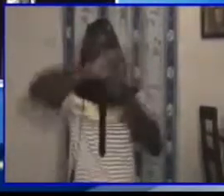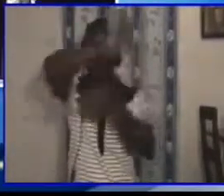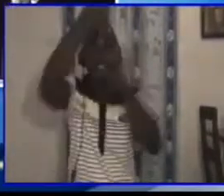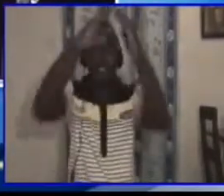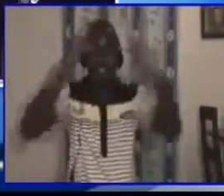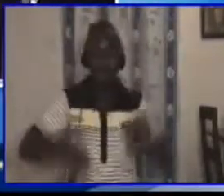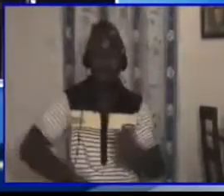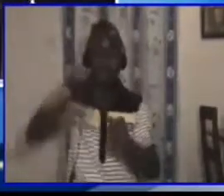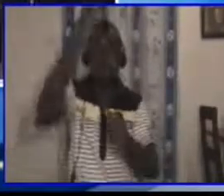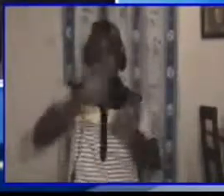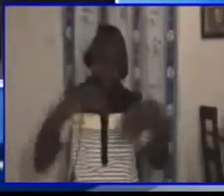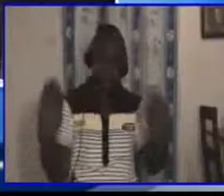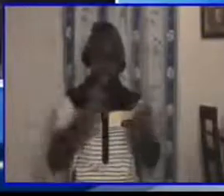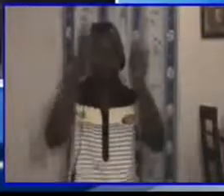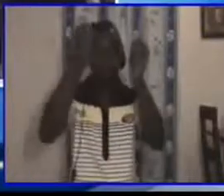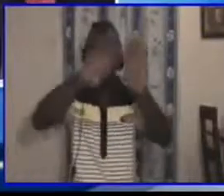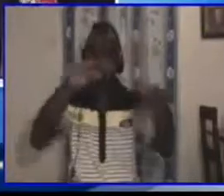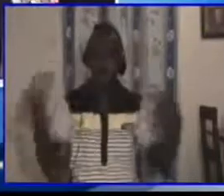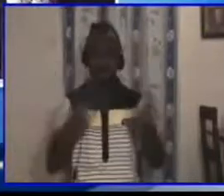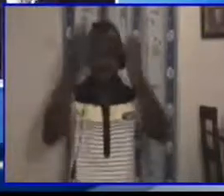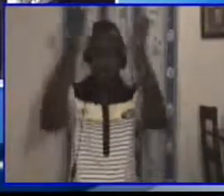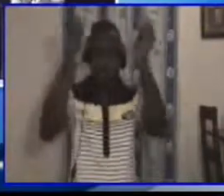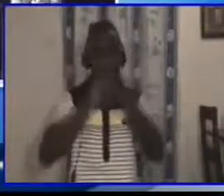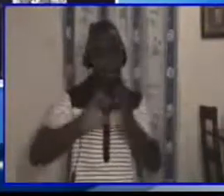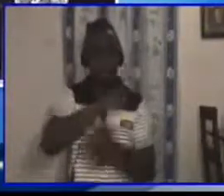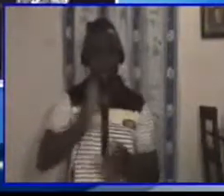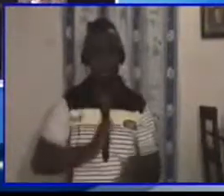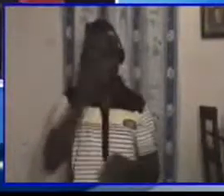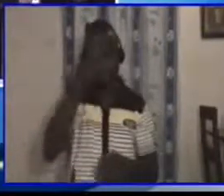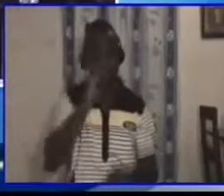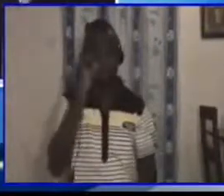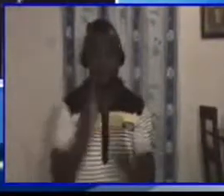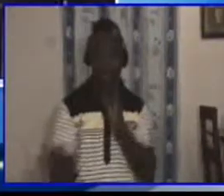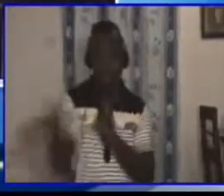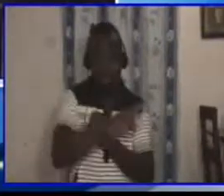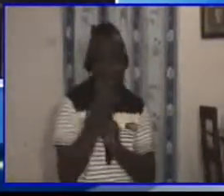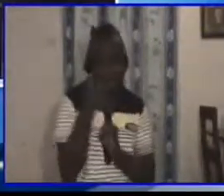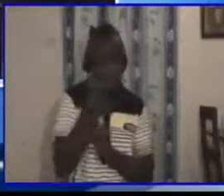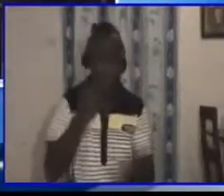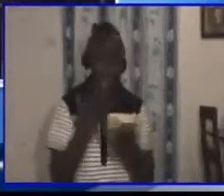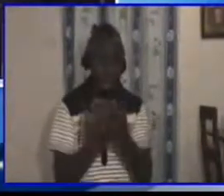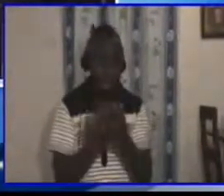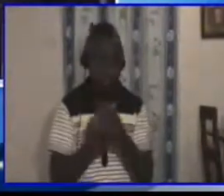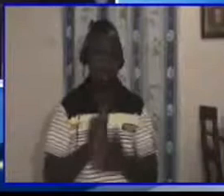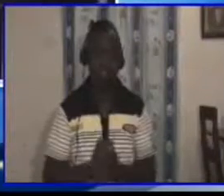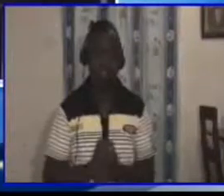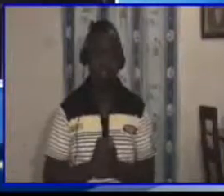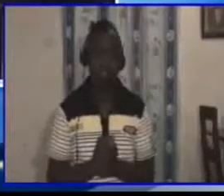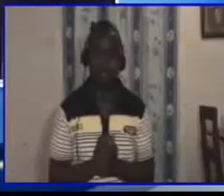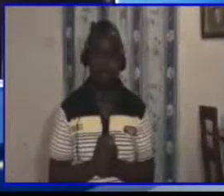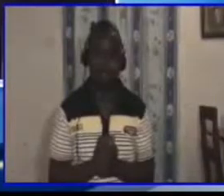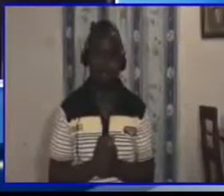viene creduto da tutti coloro che saranno nella nuova gerusalemme